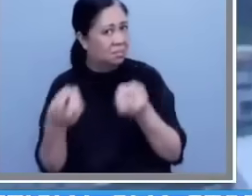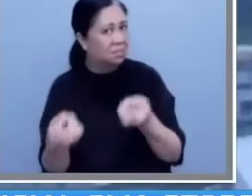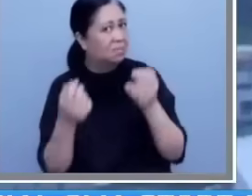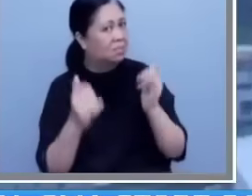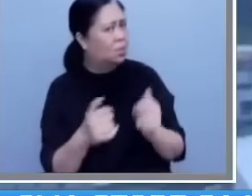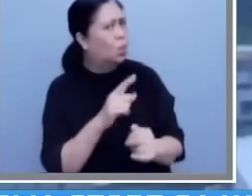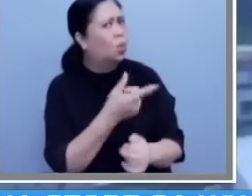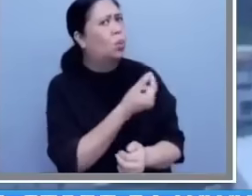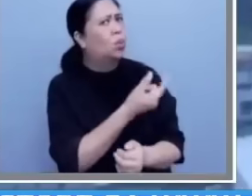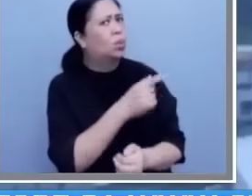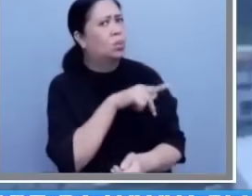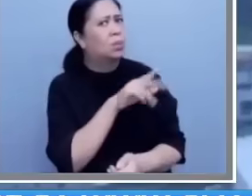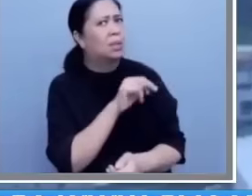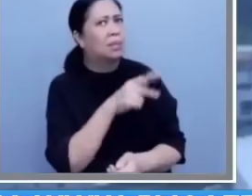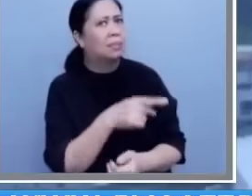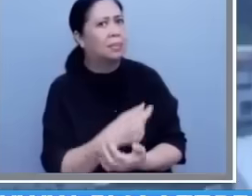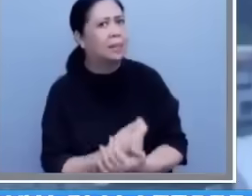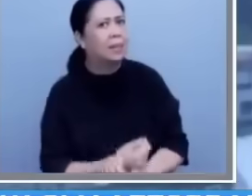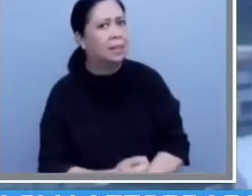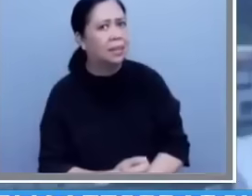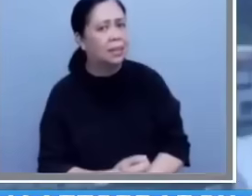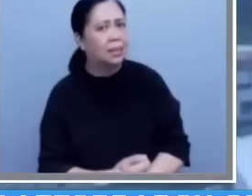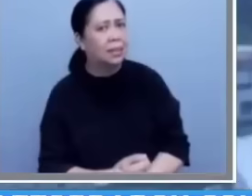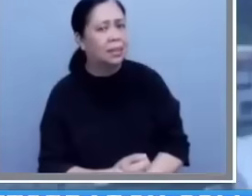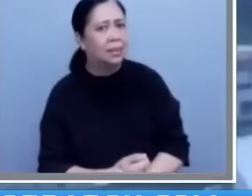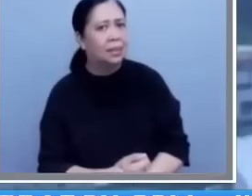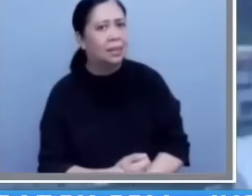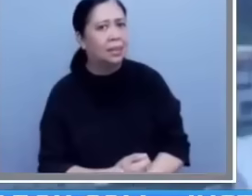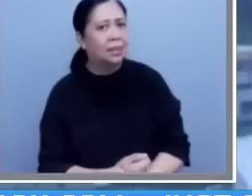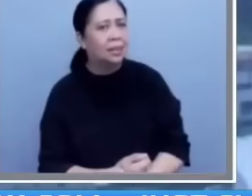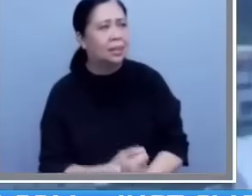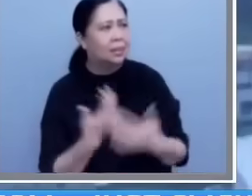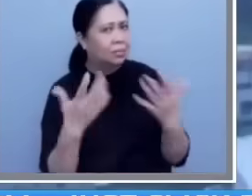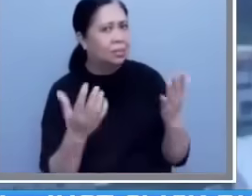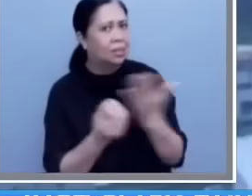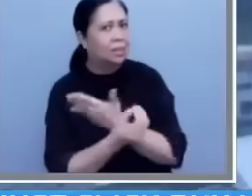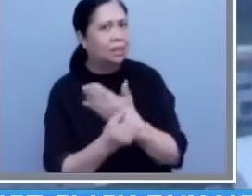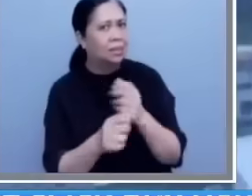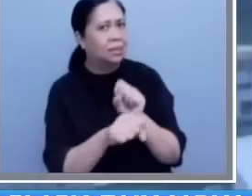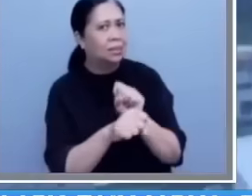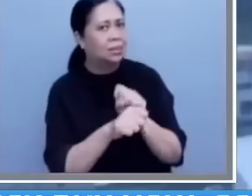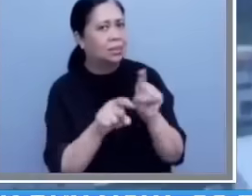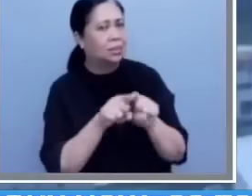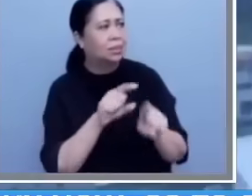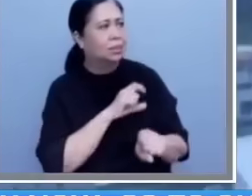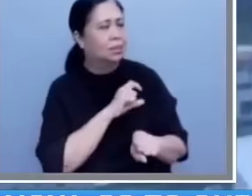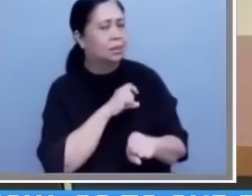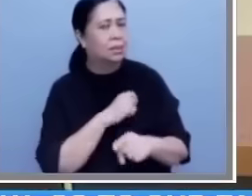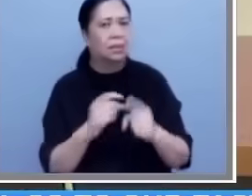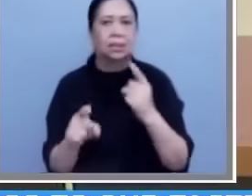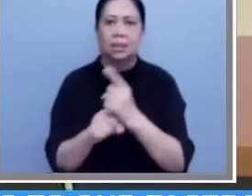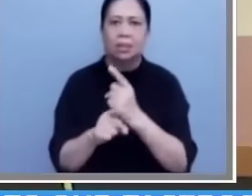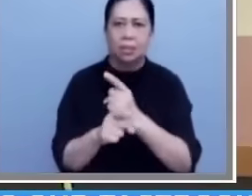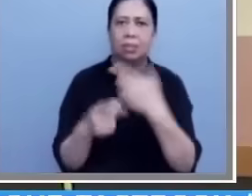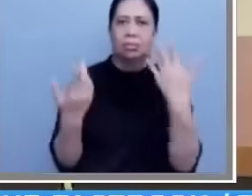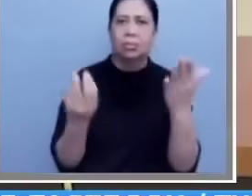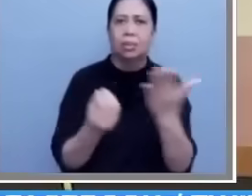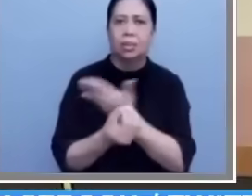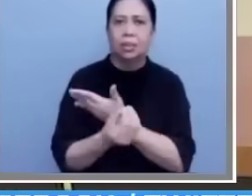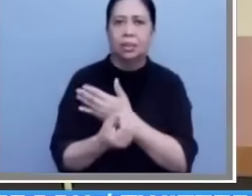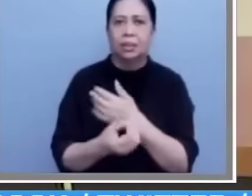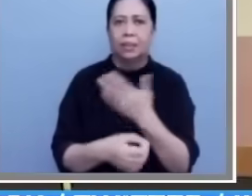anong hakbang ng PNP patungkol dito? Of course, wala na siya sa serbisyo. Tama po sir, dismiss na po ito as early